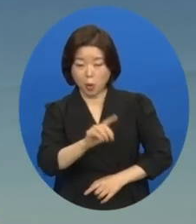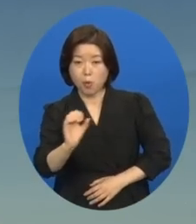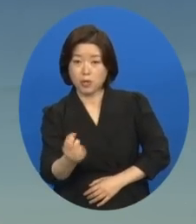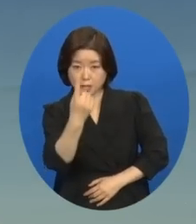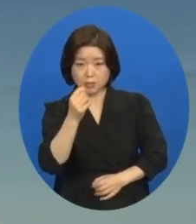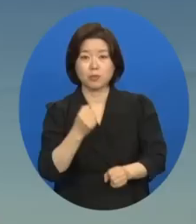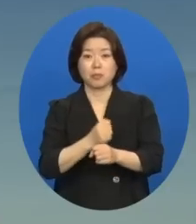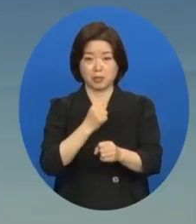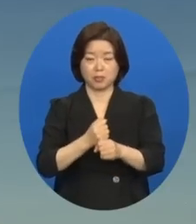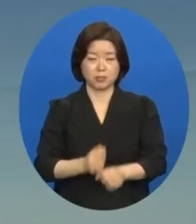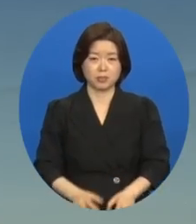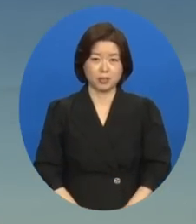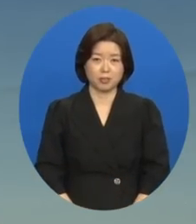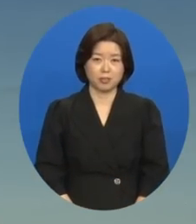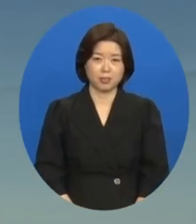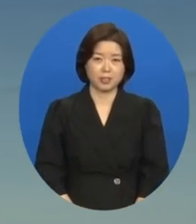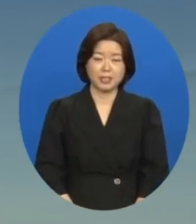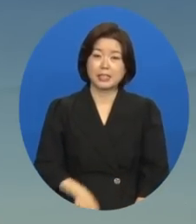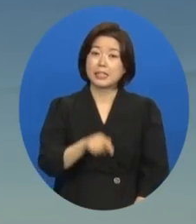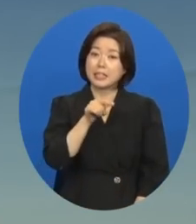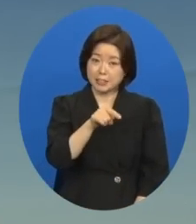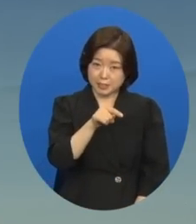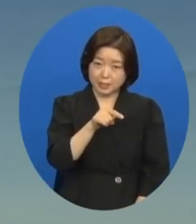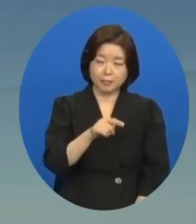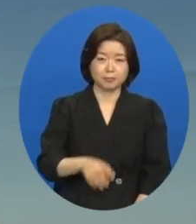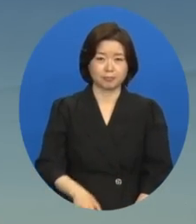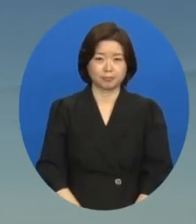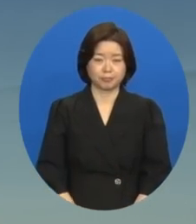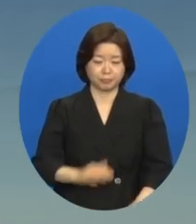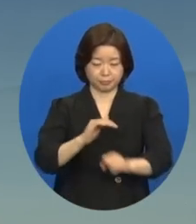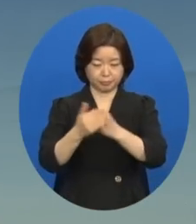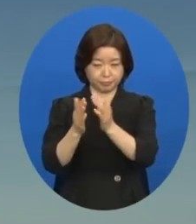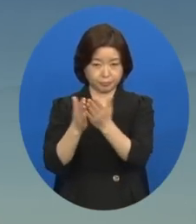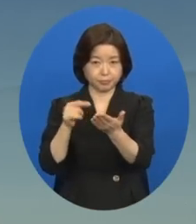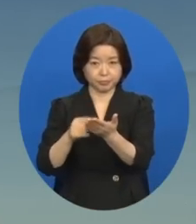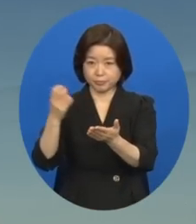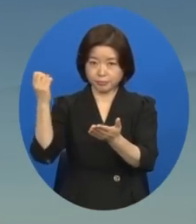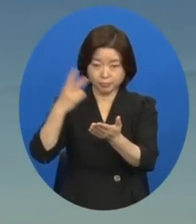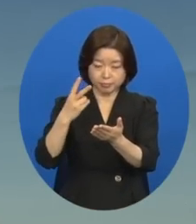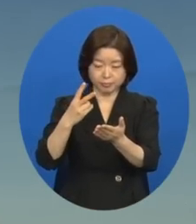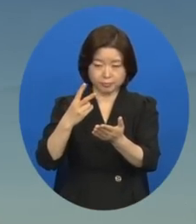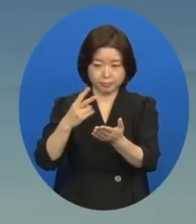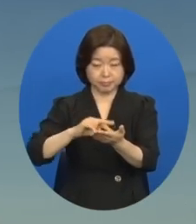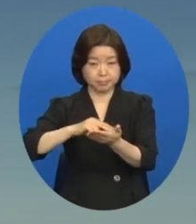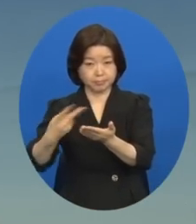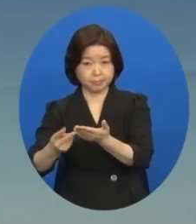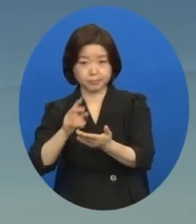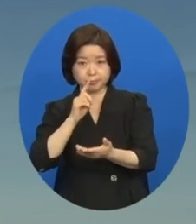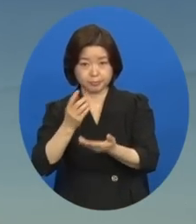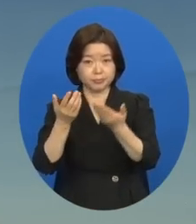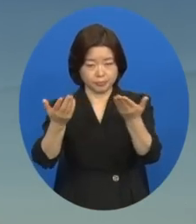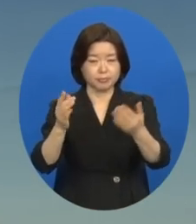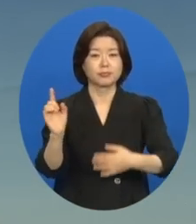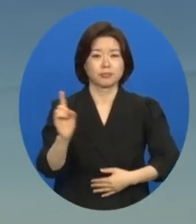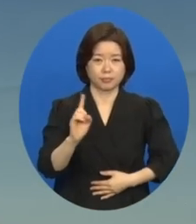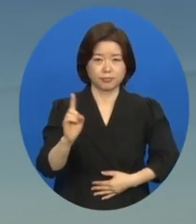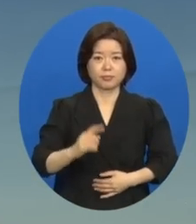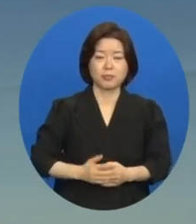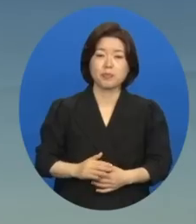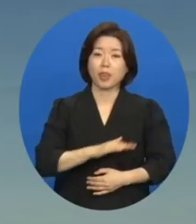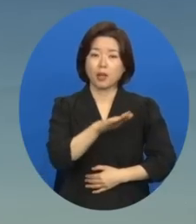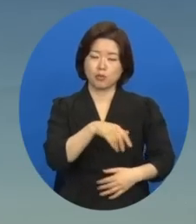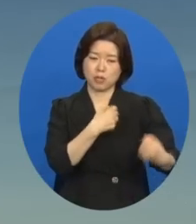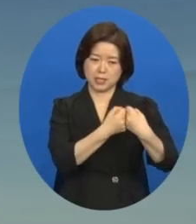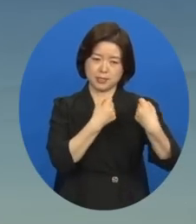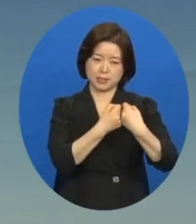단어예요. 그러니까 이 성경을 다시 한번 제가 좀 의역해서 번역하면 이렇게 번역할 수 있어요. 우리의